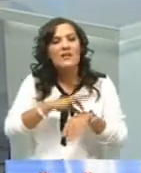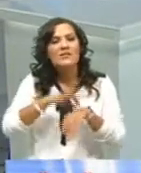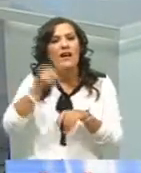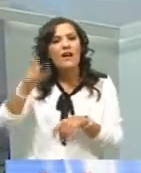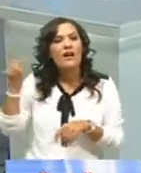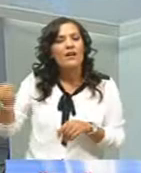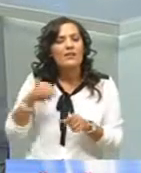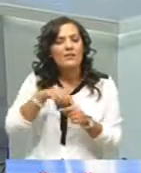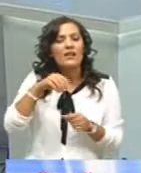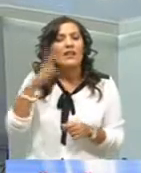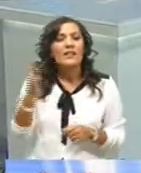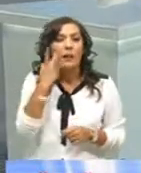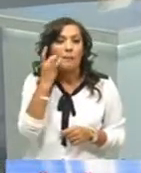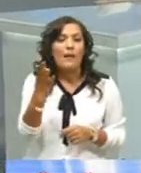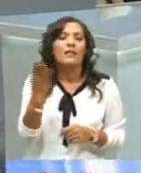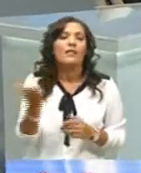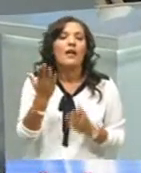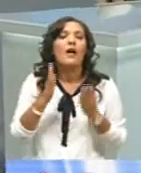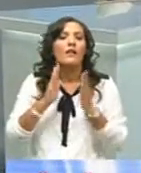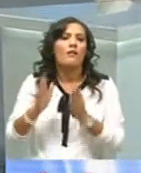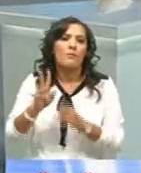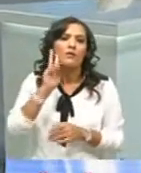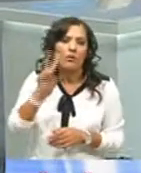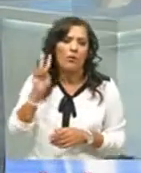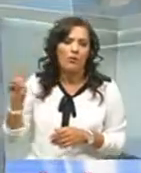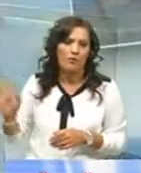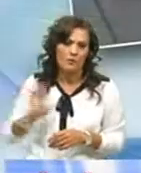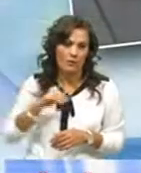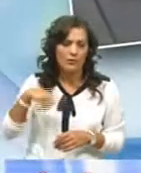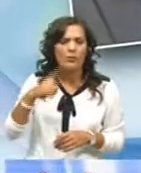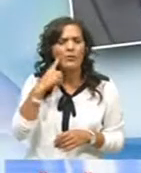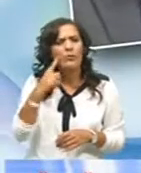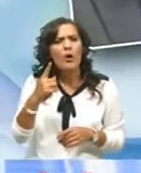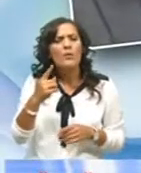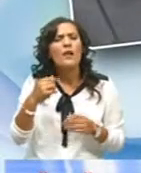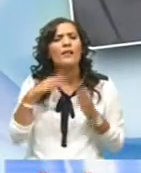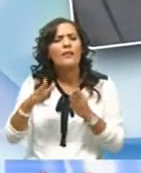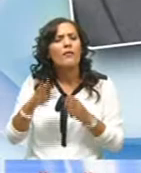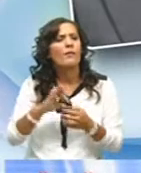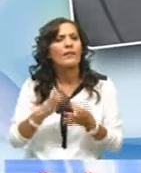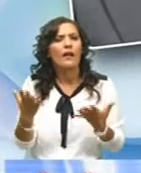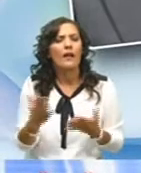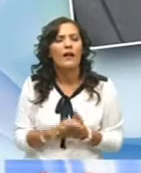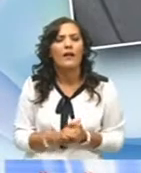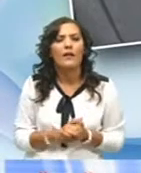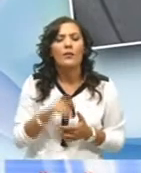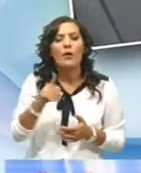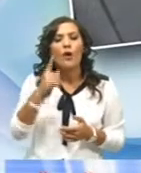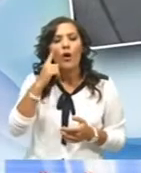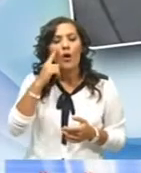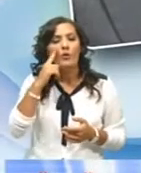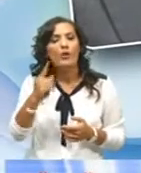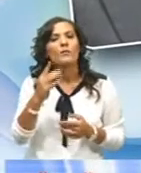daha belirgin olarak daha sık görülür bu durumda görülme sıklığı nedir görülme sıklığı